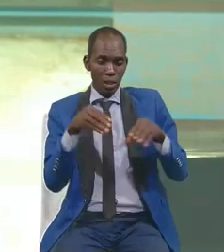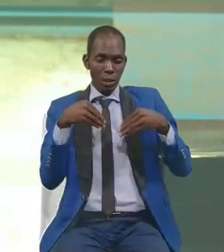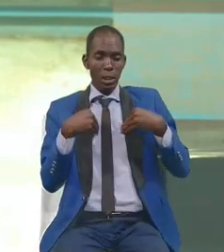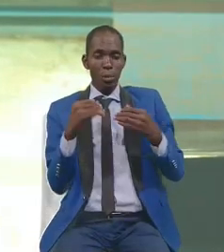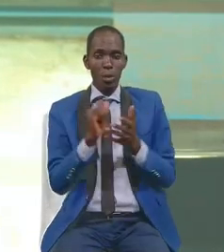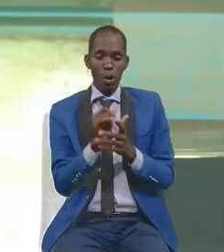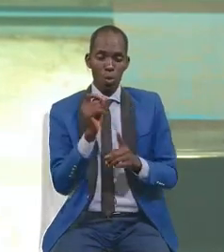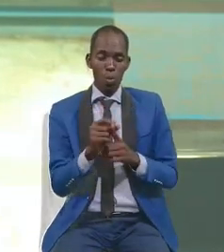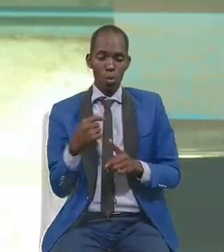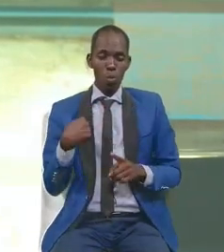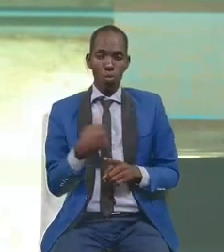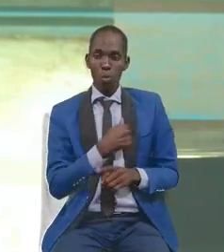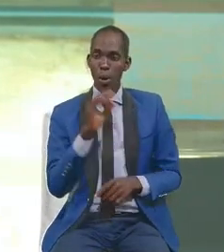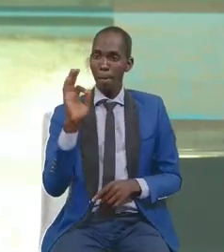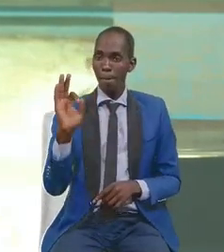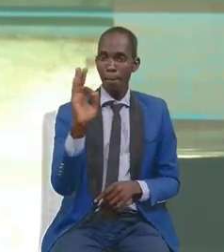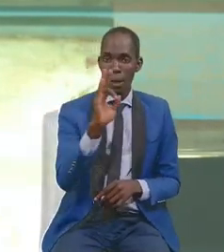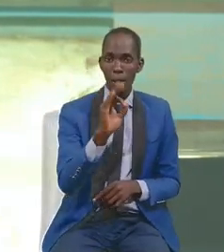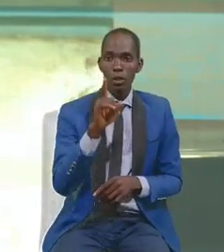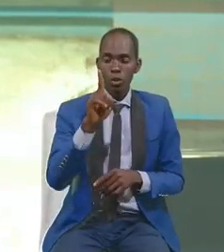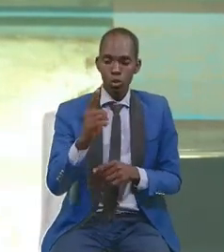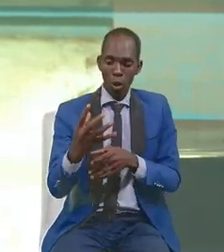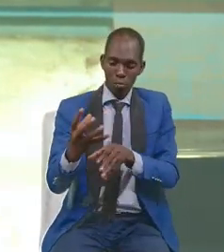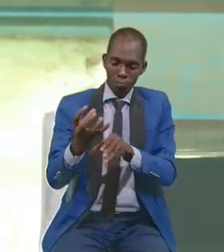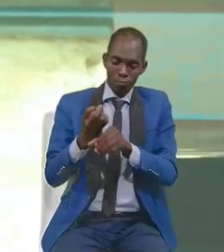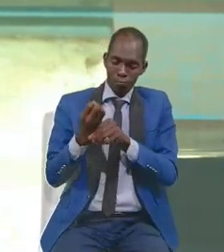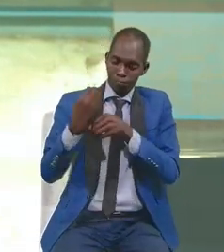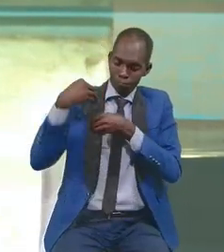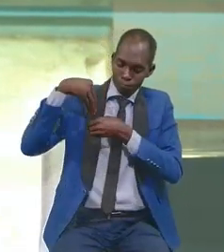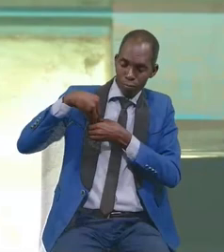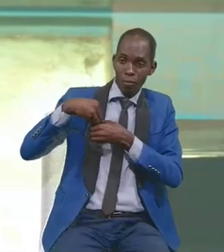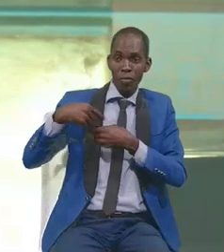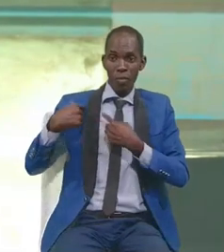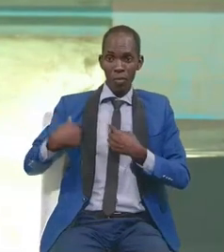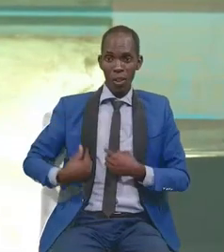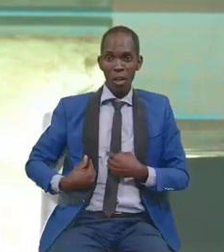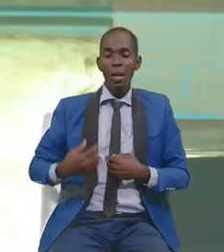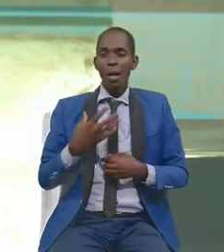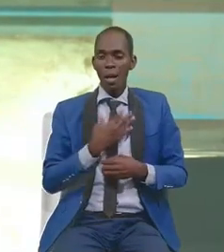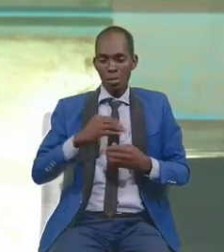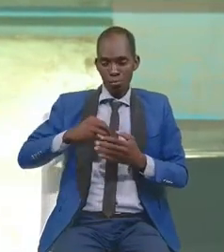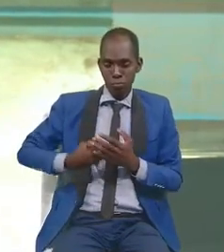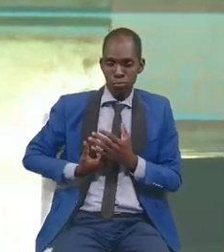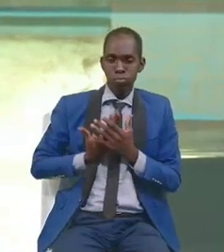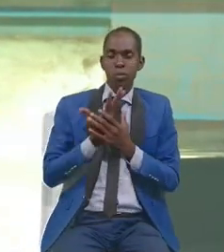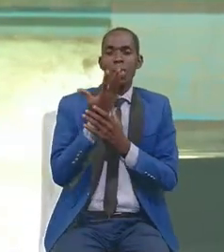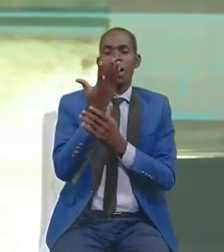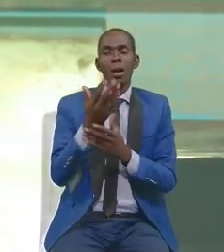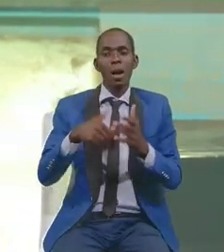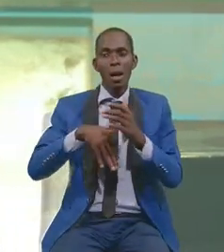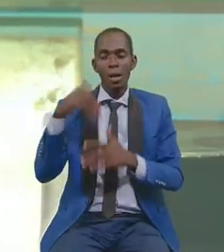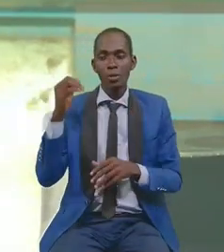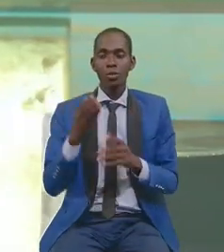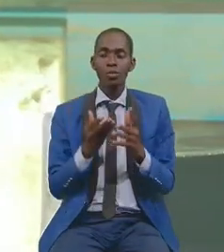et tu intériorises la parole dans ton cœur et tu souffles ça par ta bouche et